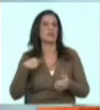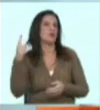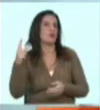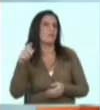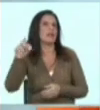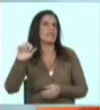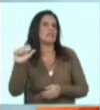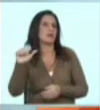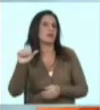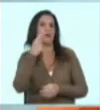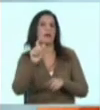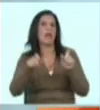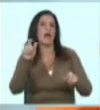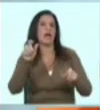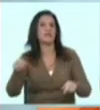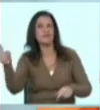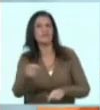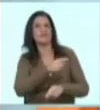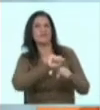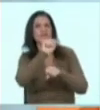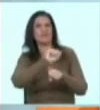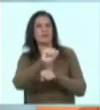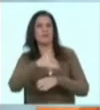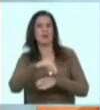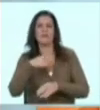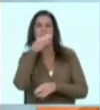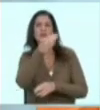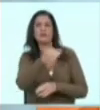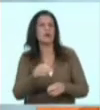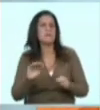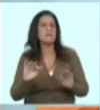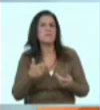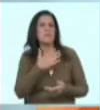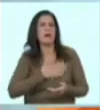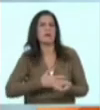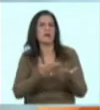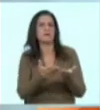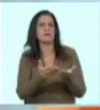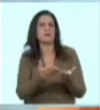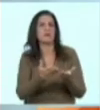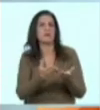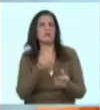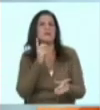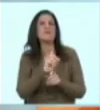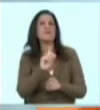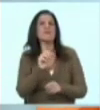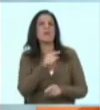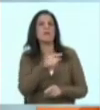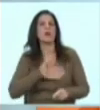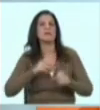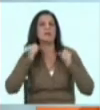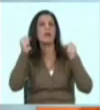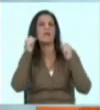לצאת לרחובות, ואני שואל את אייזנקוט, מול מי אתה רוצה להפגין? אולי מול מצביע ימין שנתנו בנו את האמון? אוקיי. למה לא להמתין? לפחות